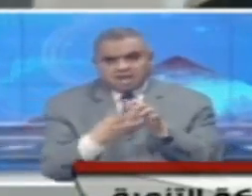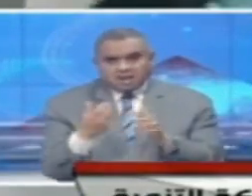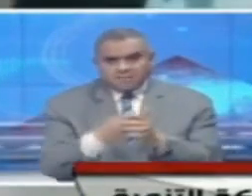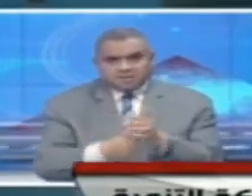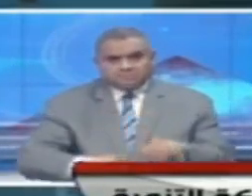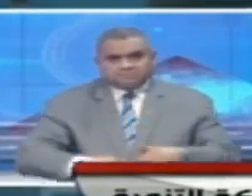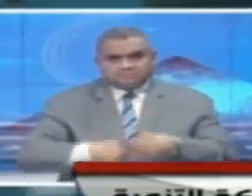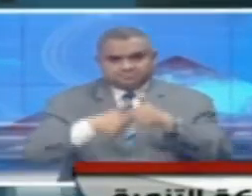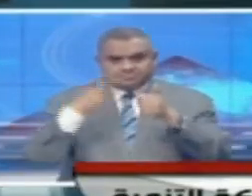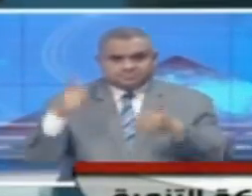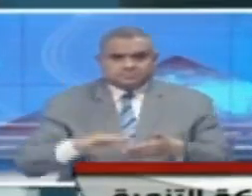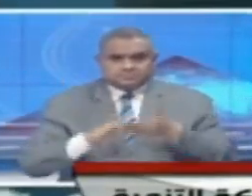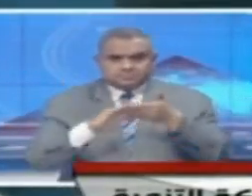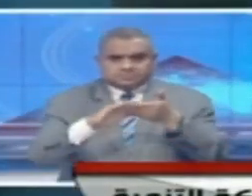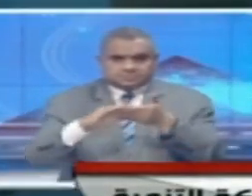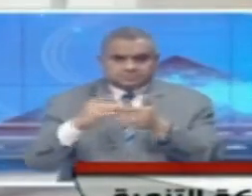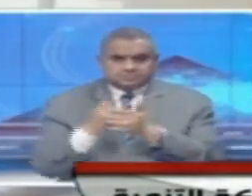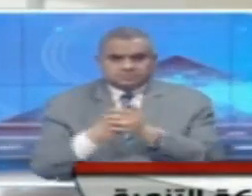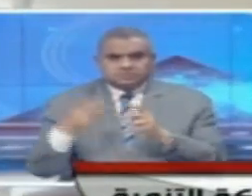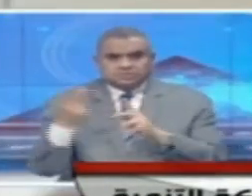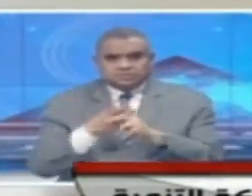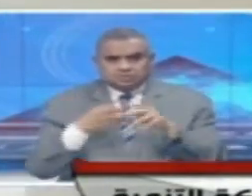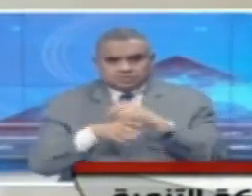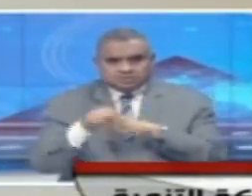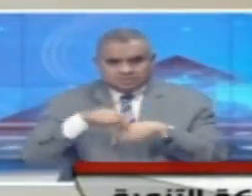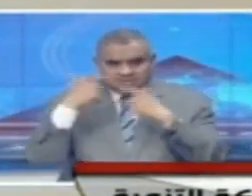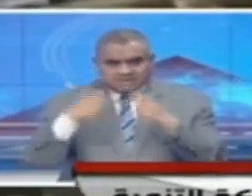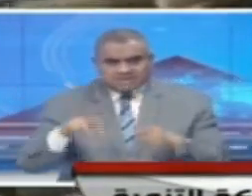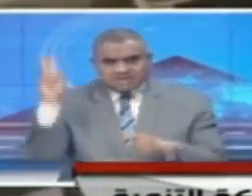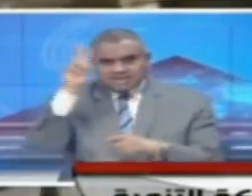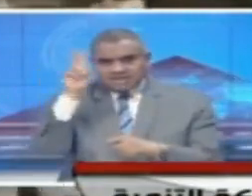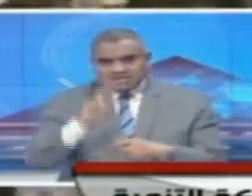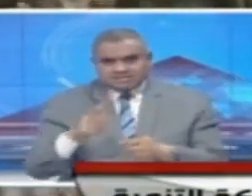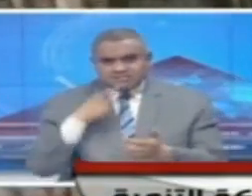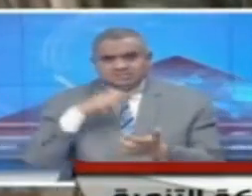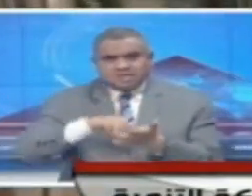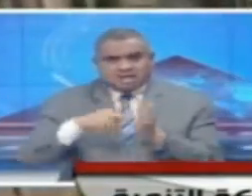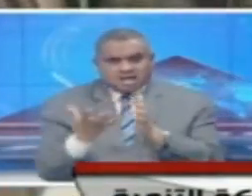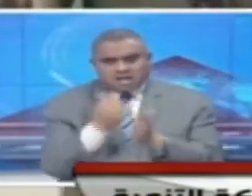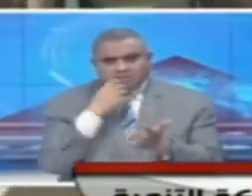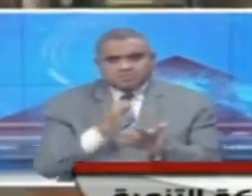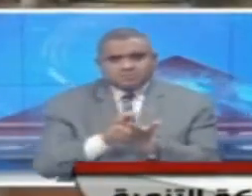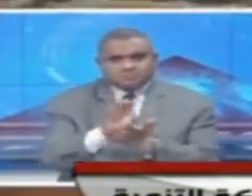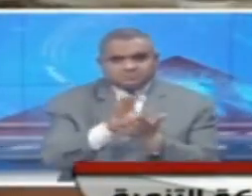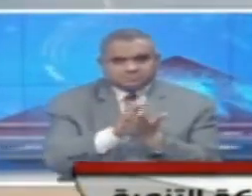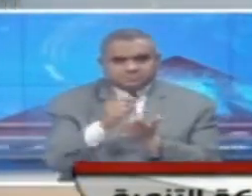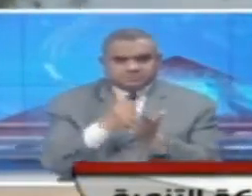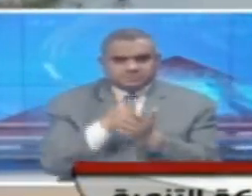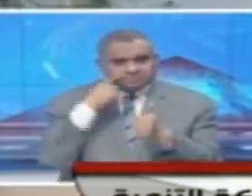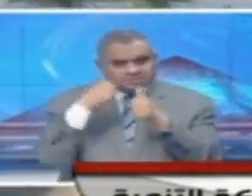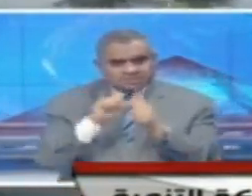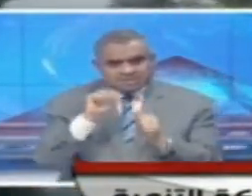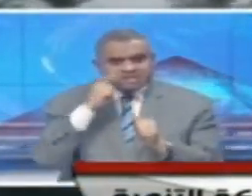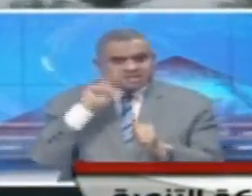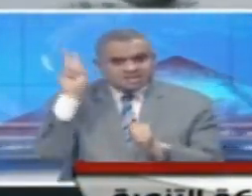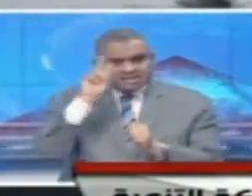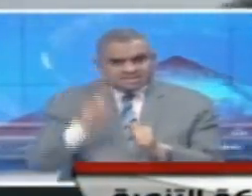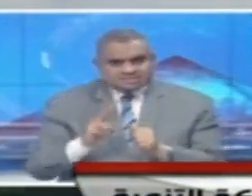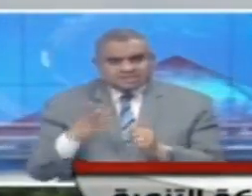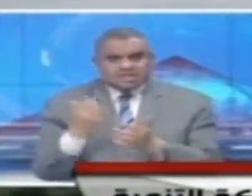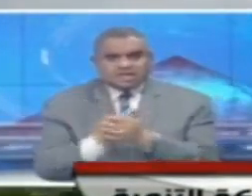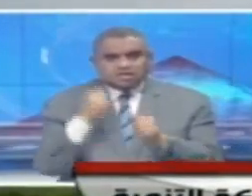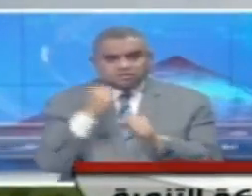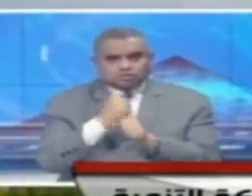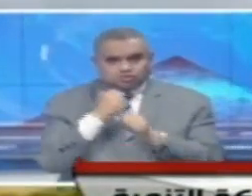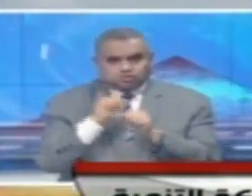تقليدية تخدم المجتمع المحلي السيناوي بتخصصات تناسب طبيعة سيناء